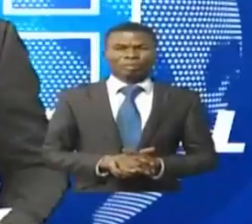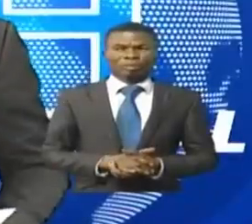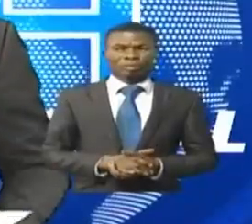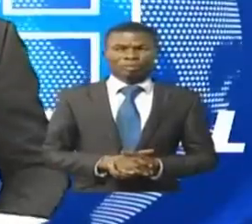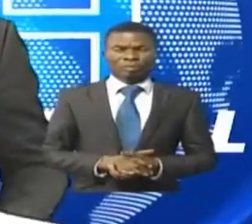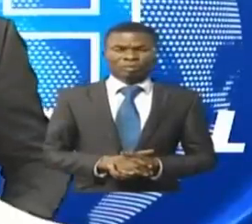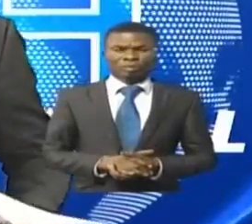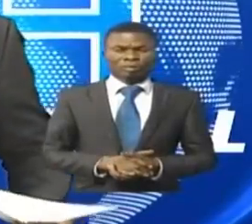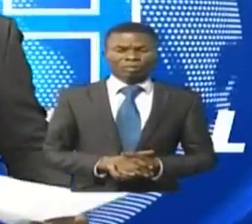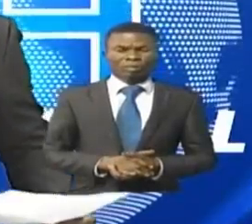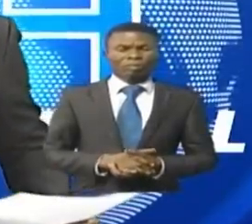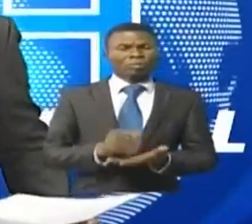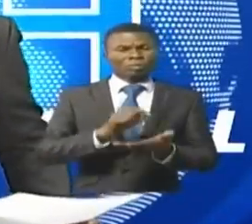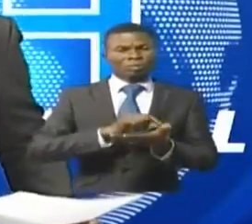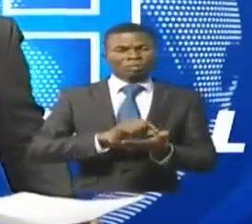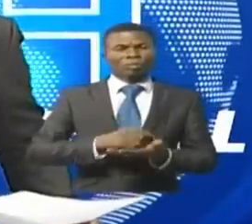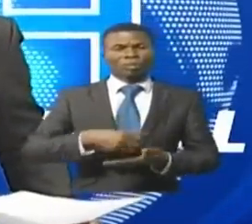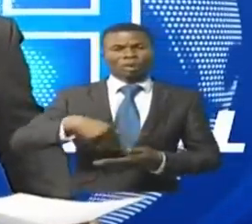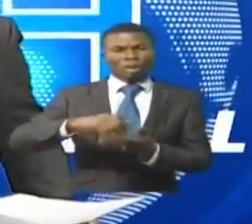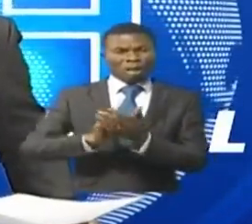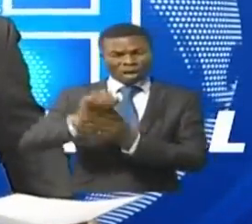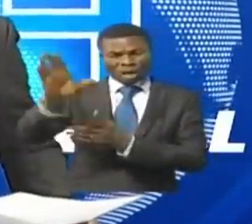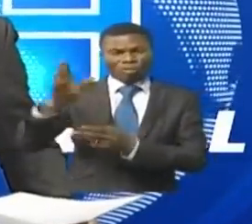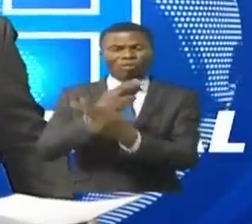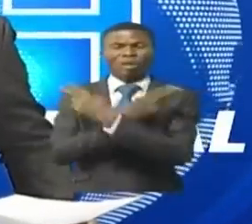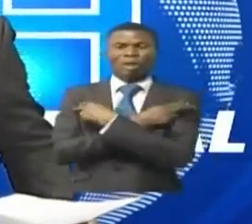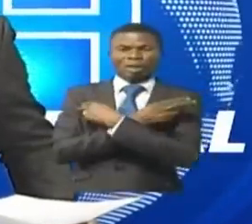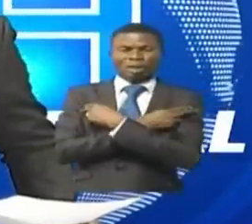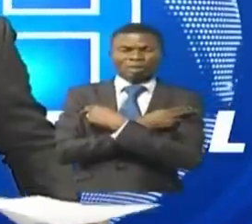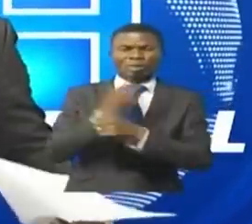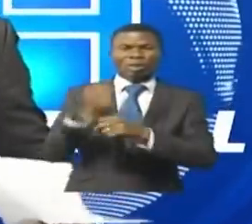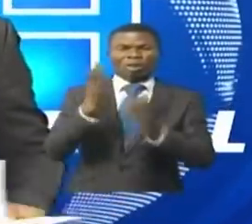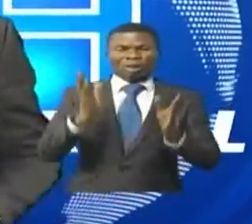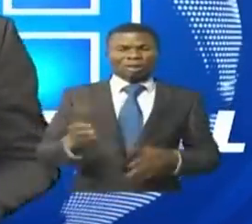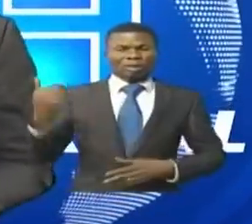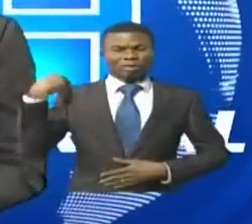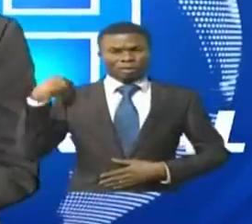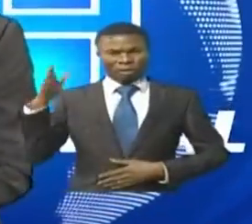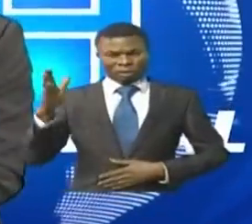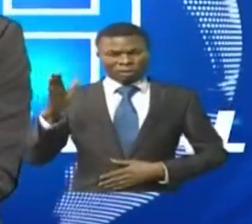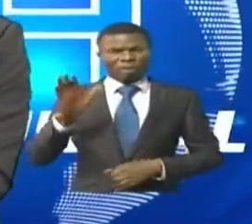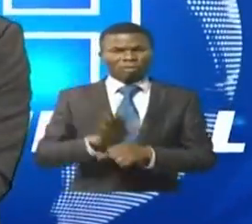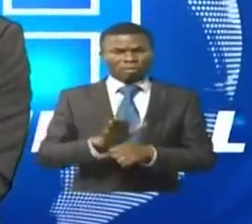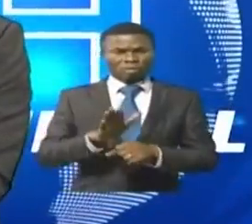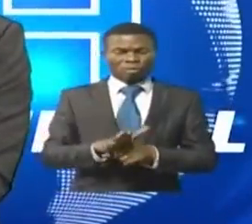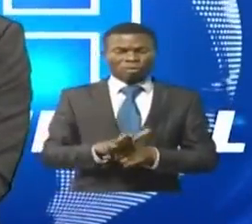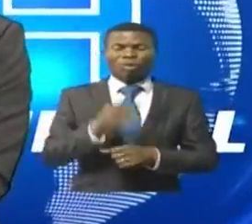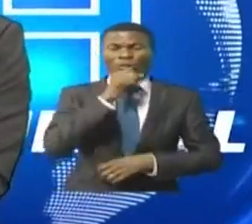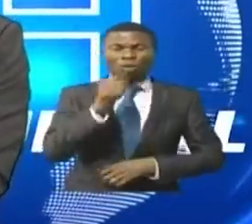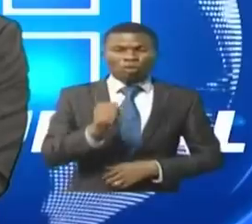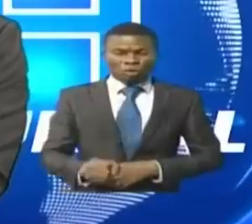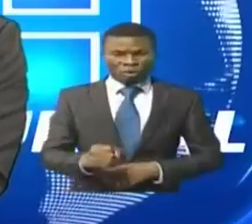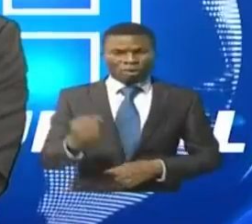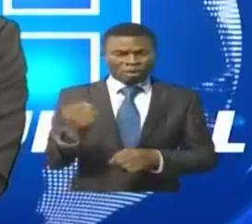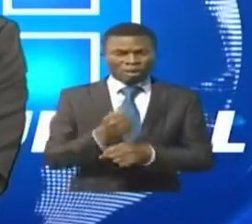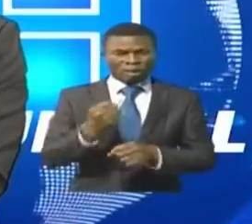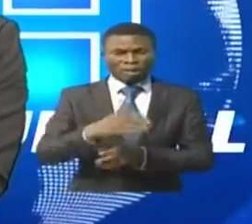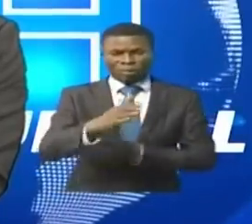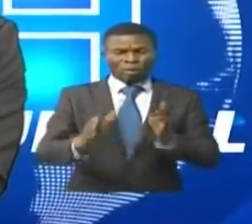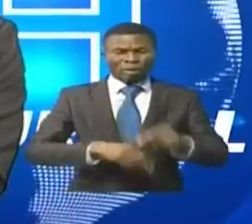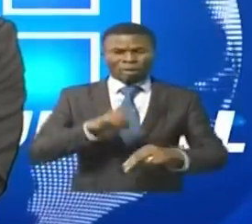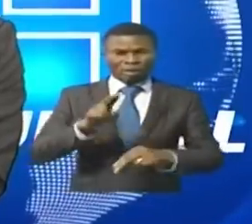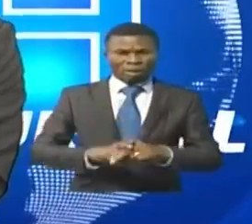Mise à la retraite honorable des agents publics de l'État, en tout cas, c'est les travaux auxquels s'adonne la Caisse nationale